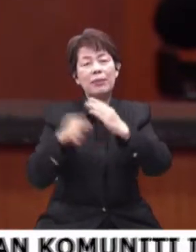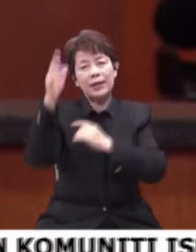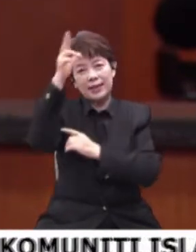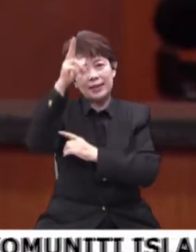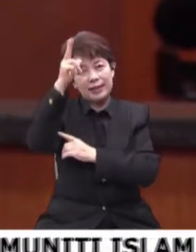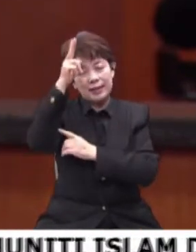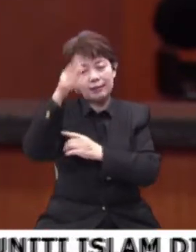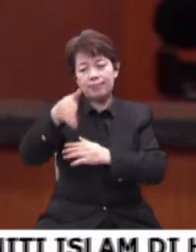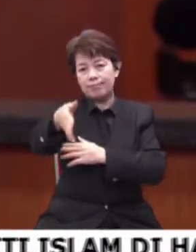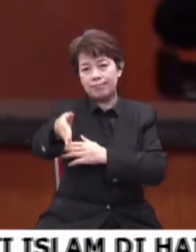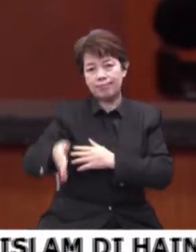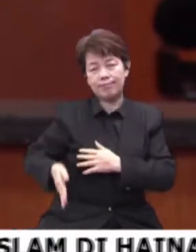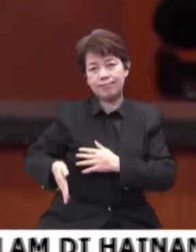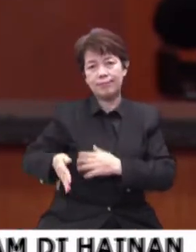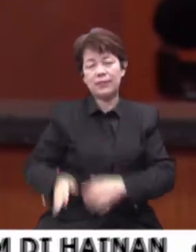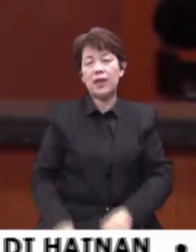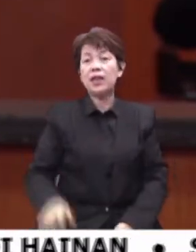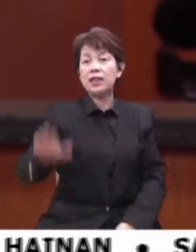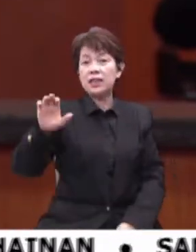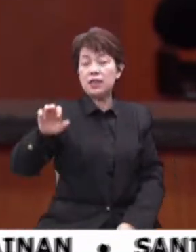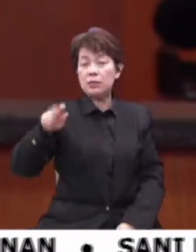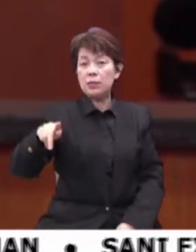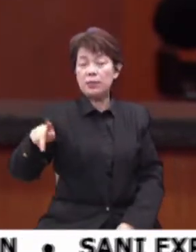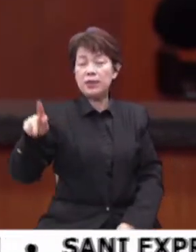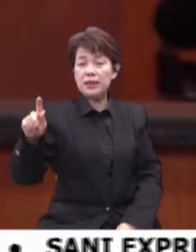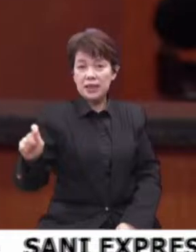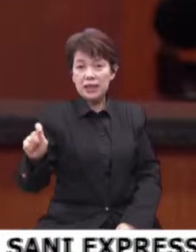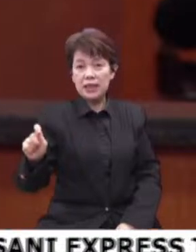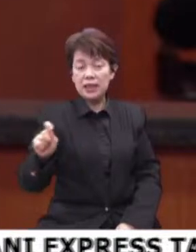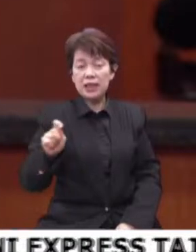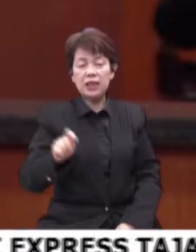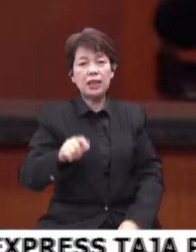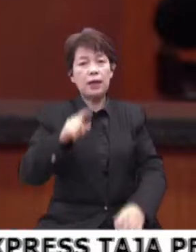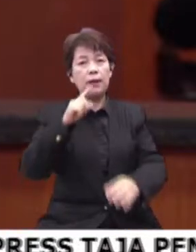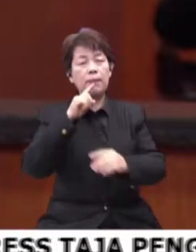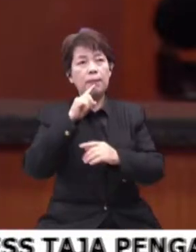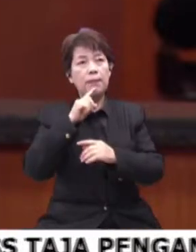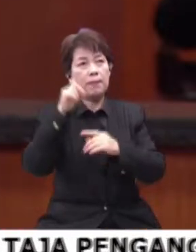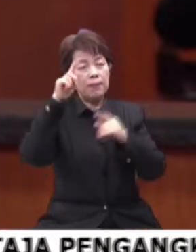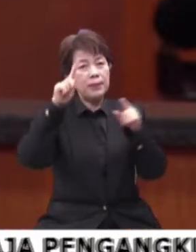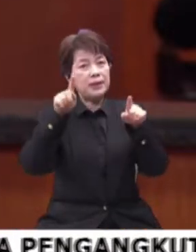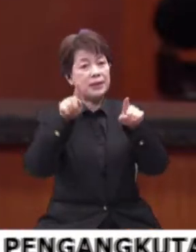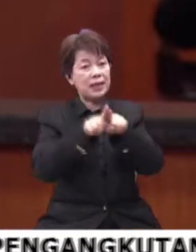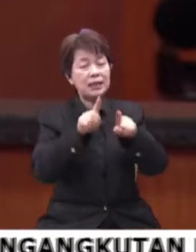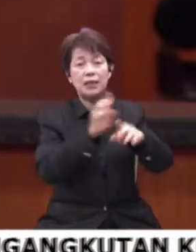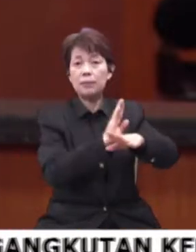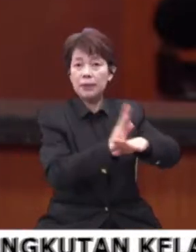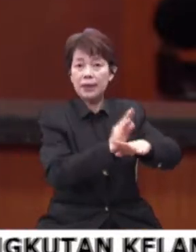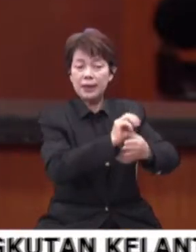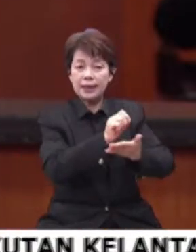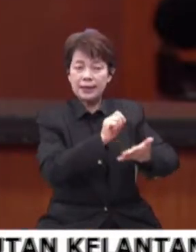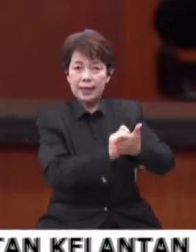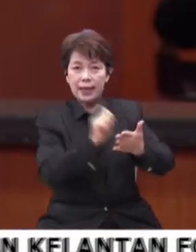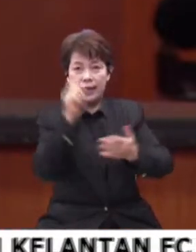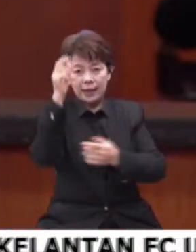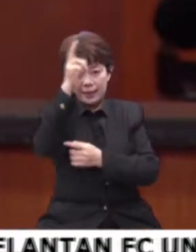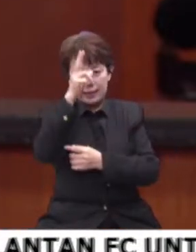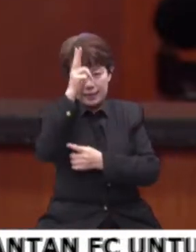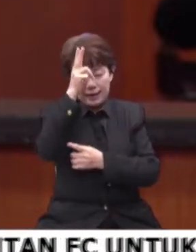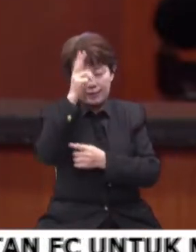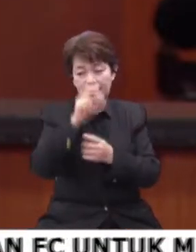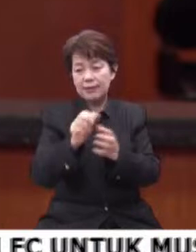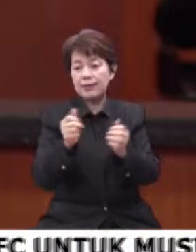dan ini cvtv adalah penih perjanjian perdagangan di antara Kerajaan